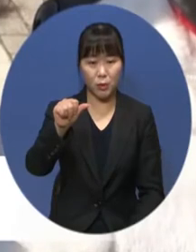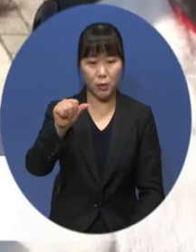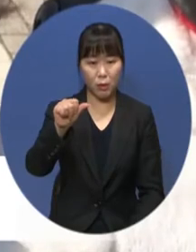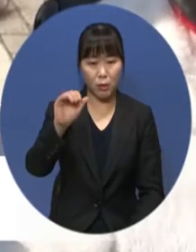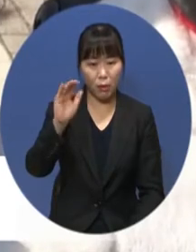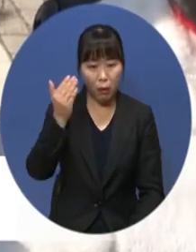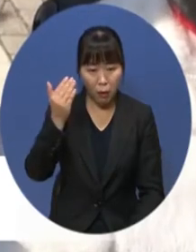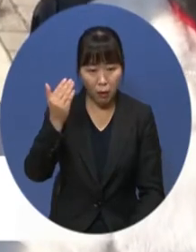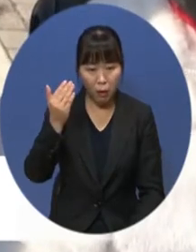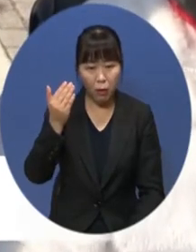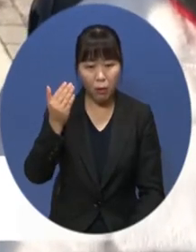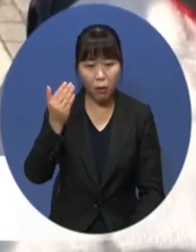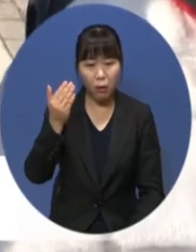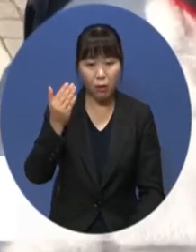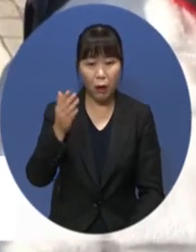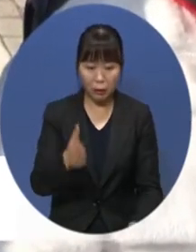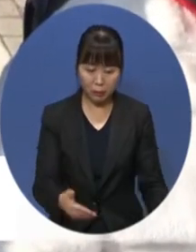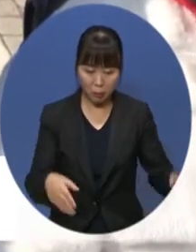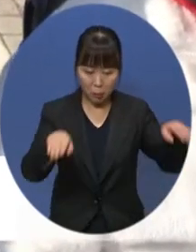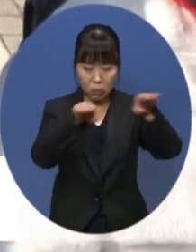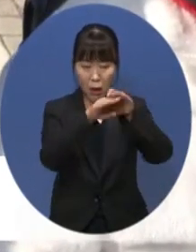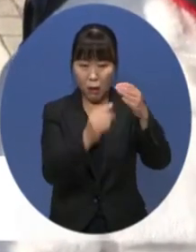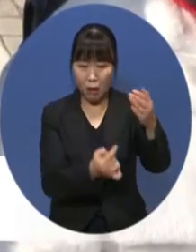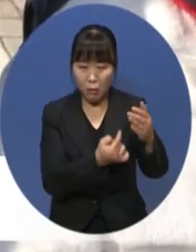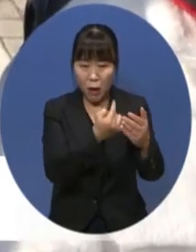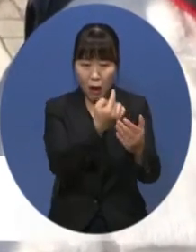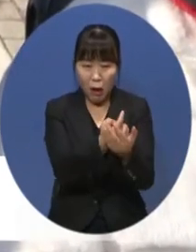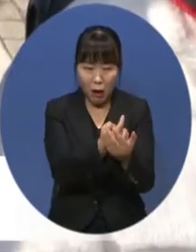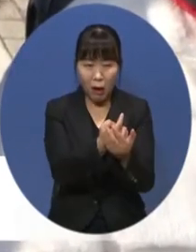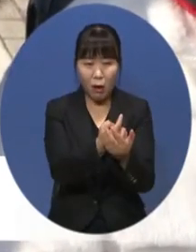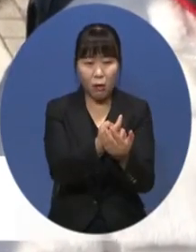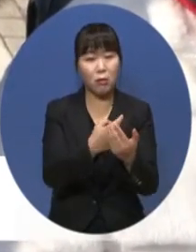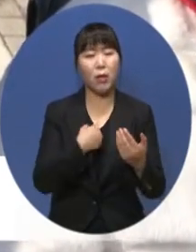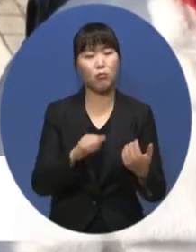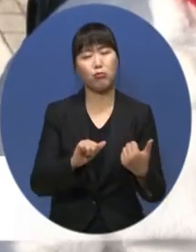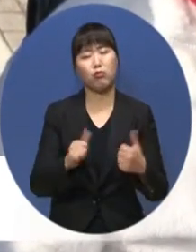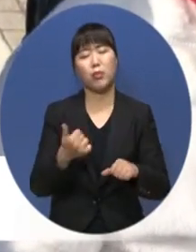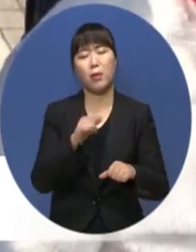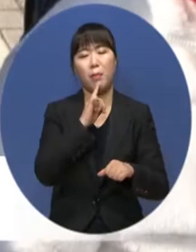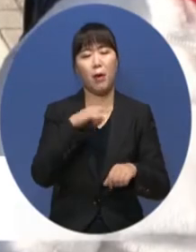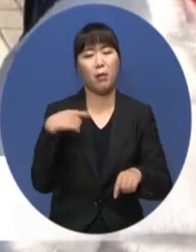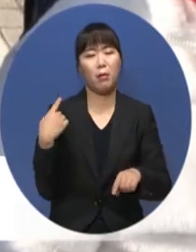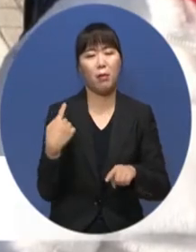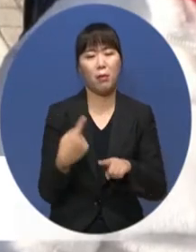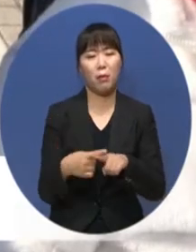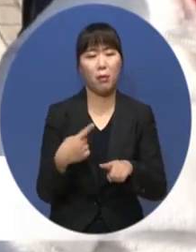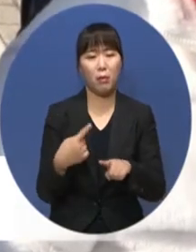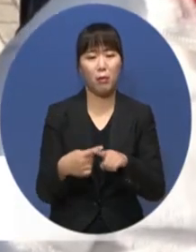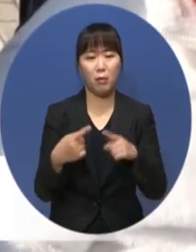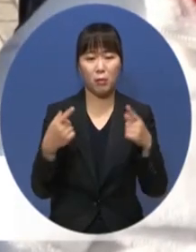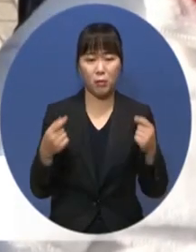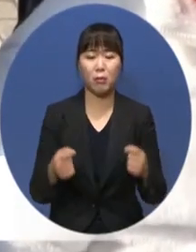65세 됐다고 시설을 들어가려면 난 죽으라는 것밖에